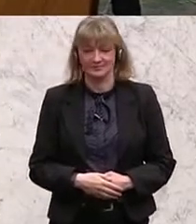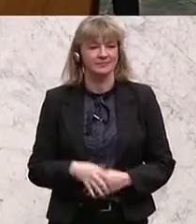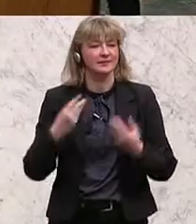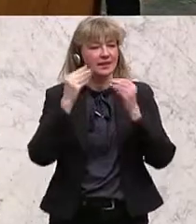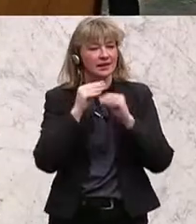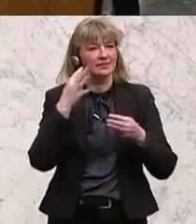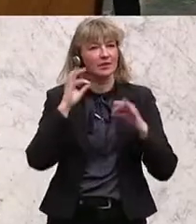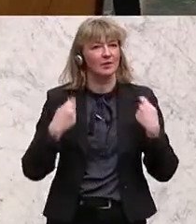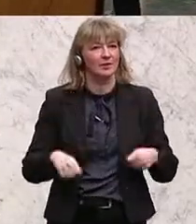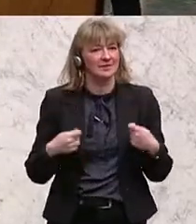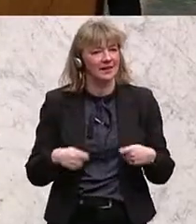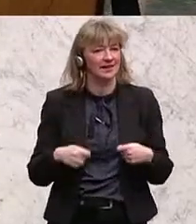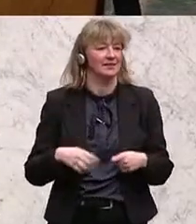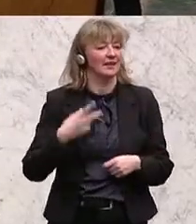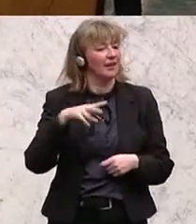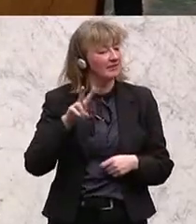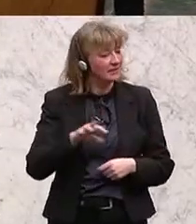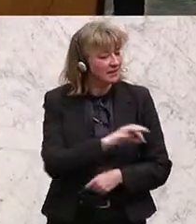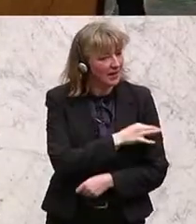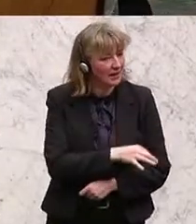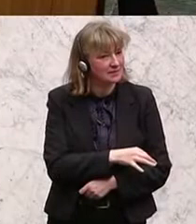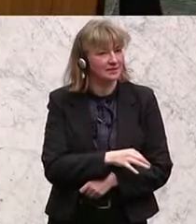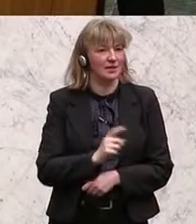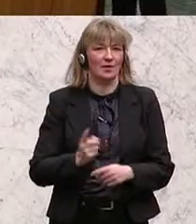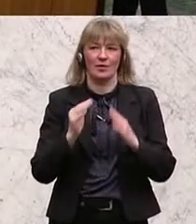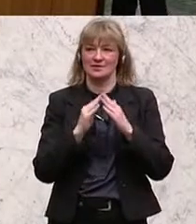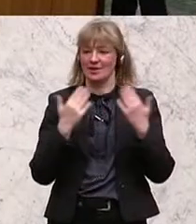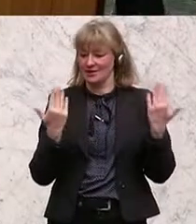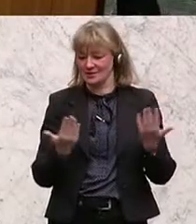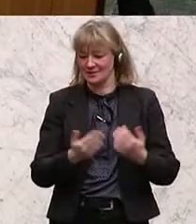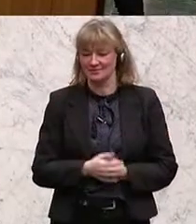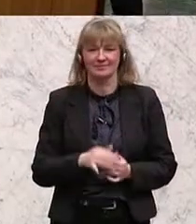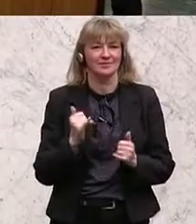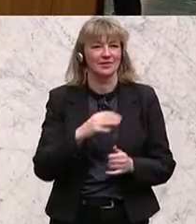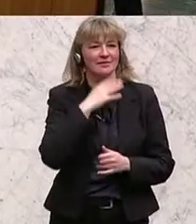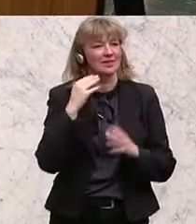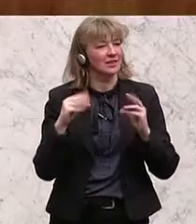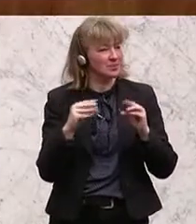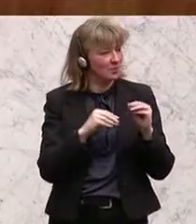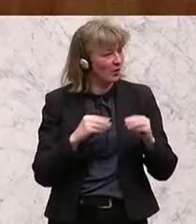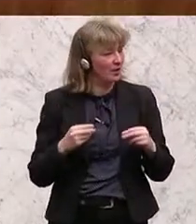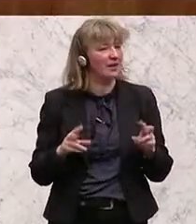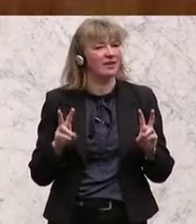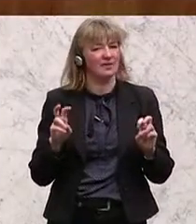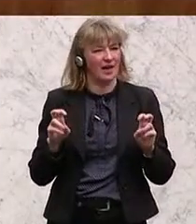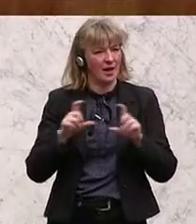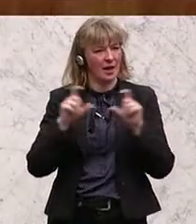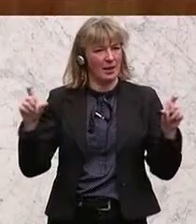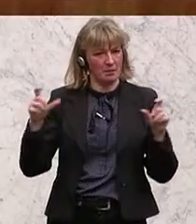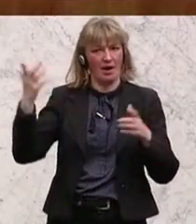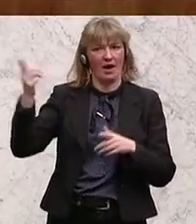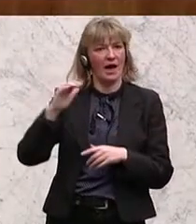Sehr geehrte Frau Präsidentin, Herr Vizekanzler, Hohes Haus. Es ist heute schon viel gesprochen worden über den missverständlichen Titel